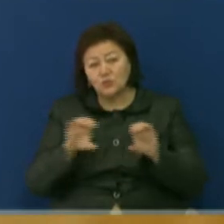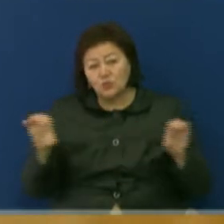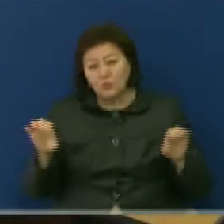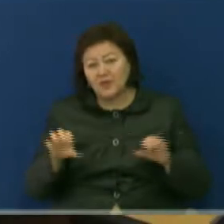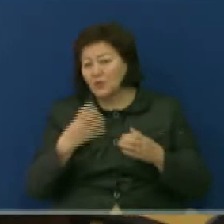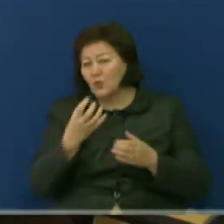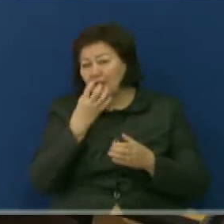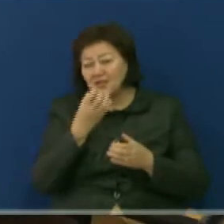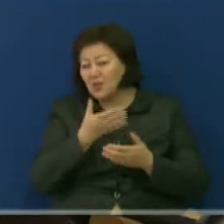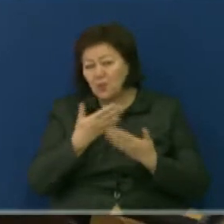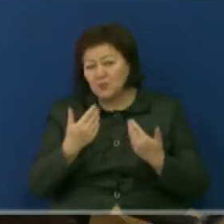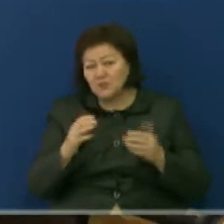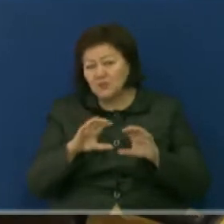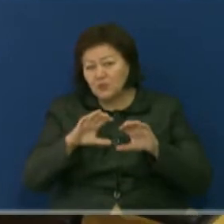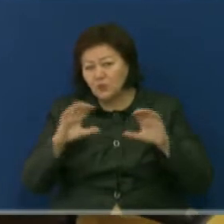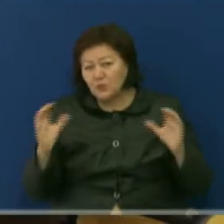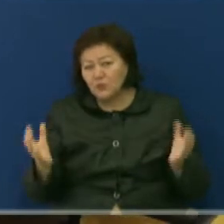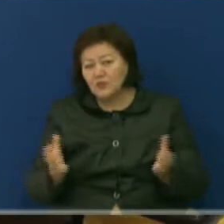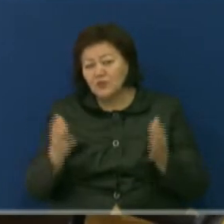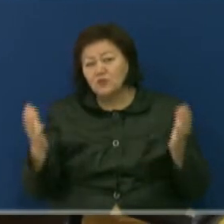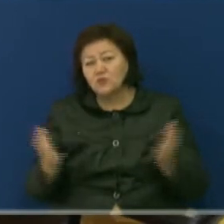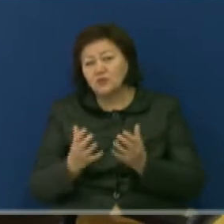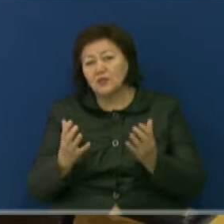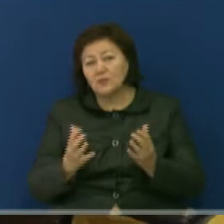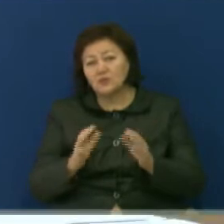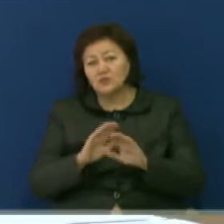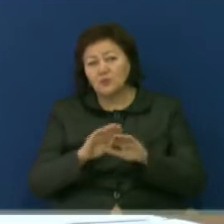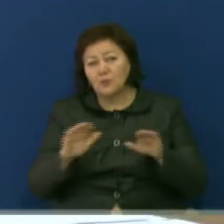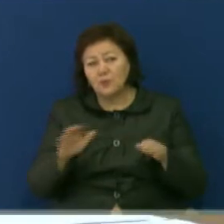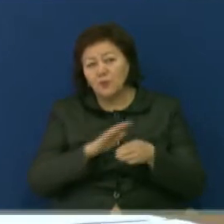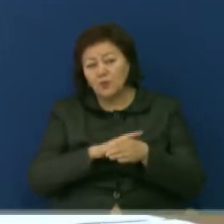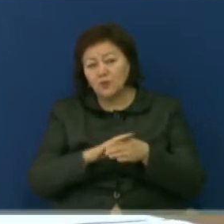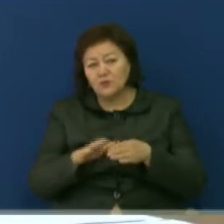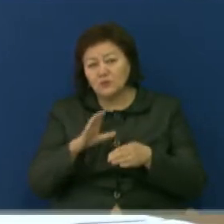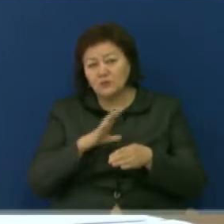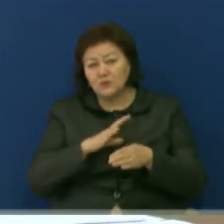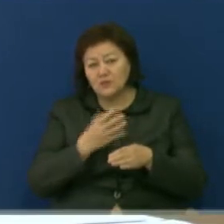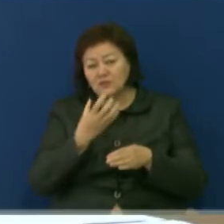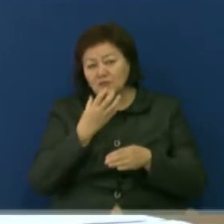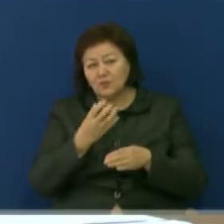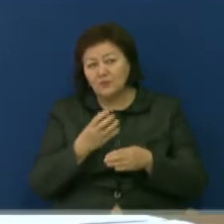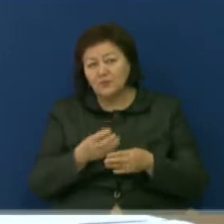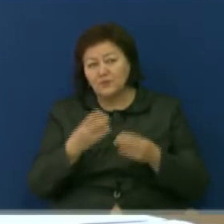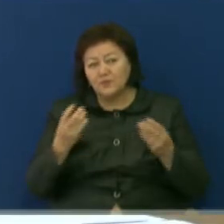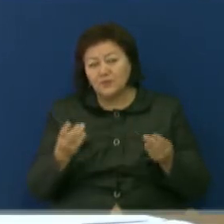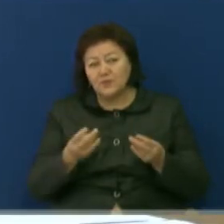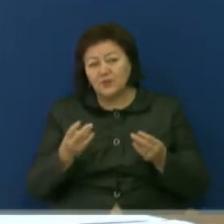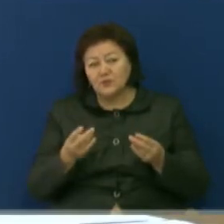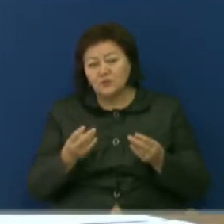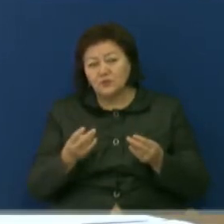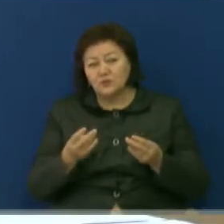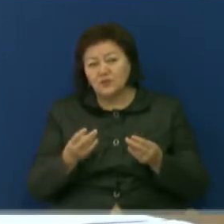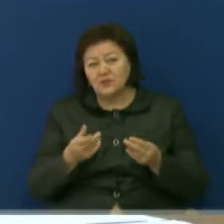ақаулардың салдарынан және есеп беру мен бақылаудың жоқтығынан туындап отыр. Нам необходимо наладить гидравлический режим.